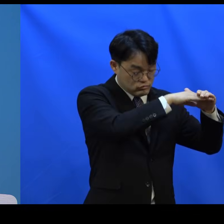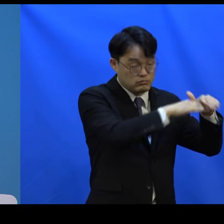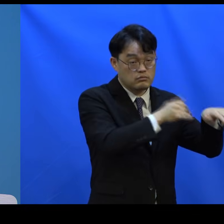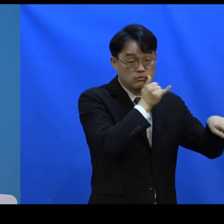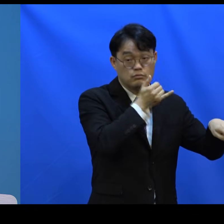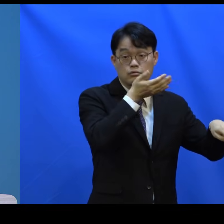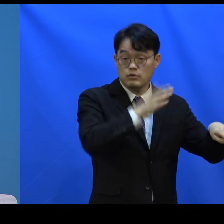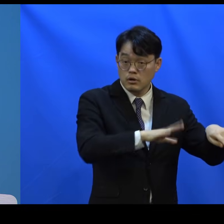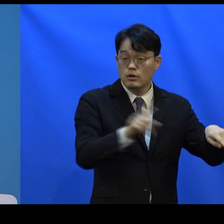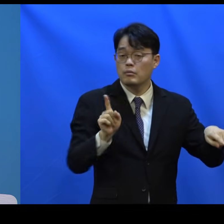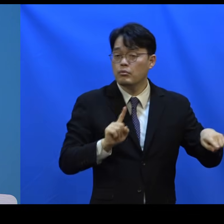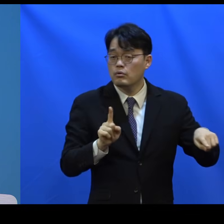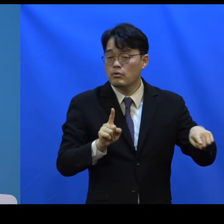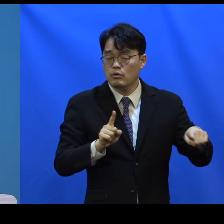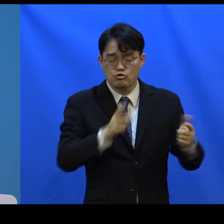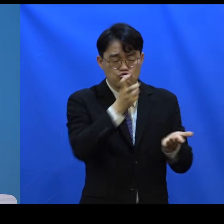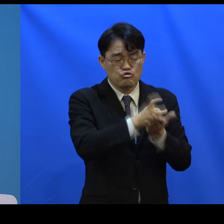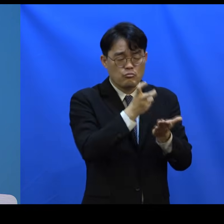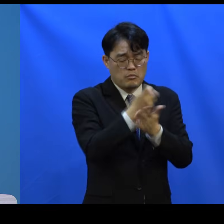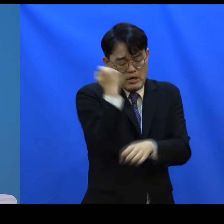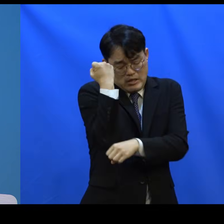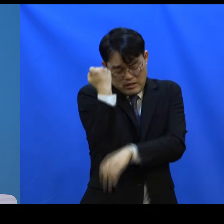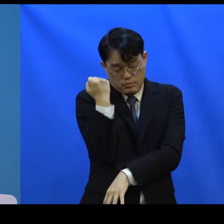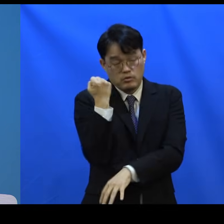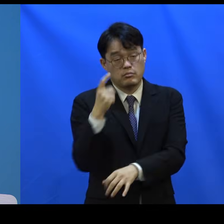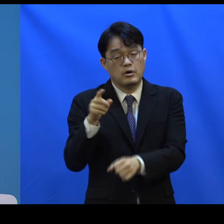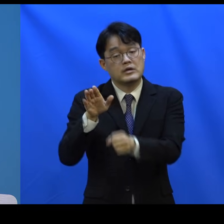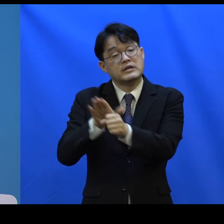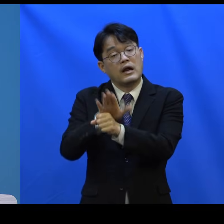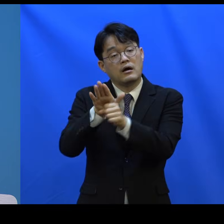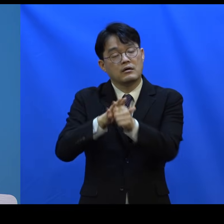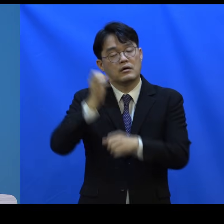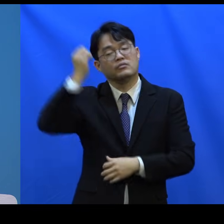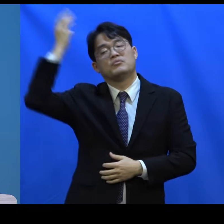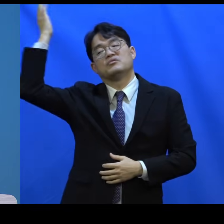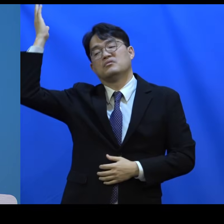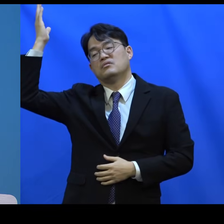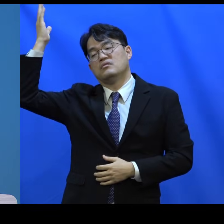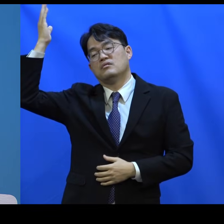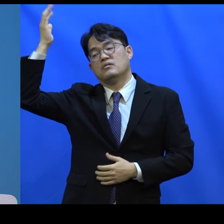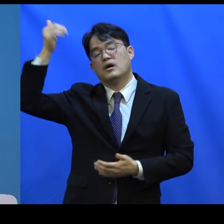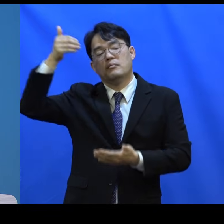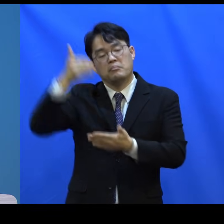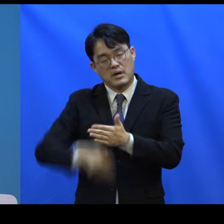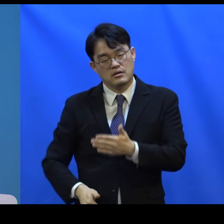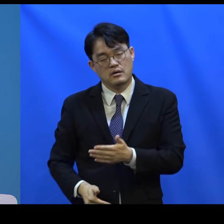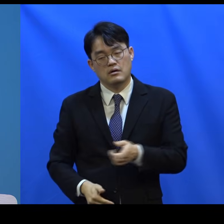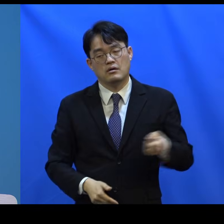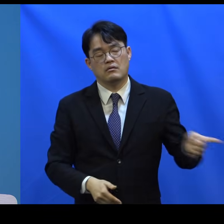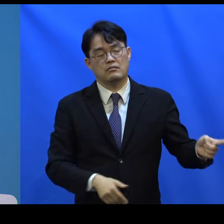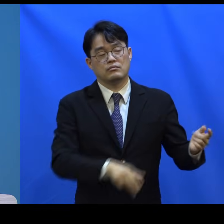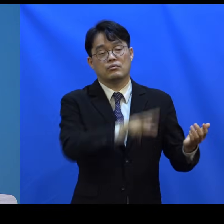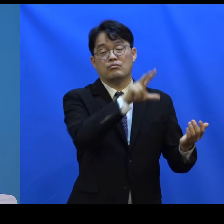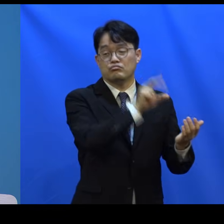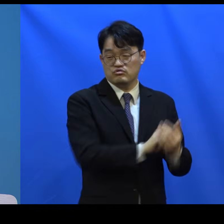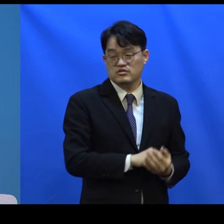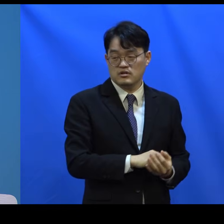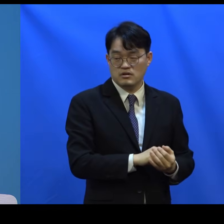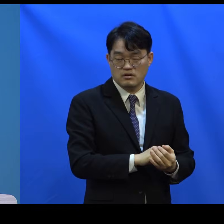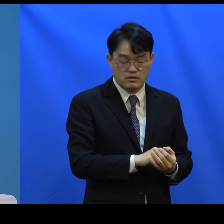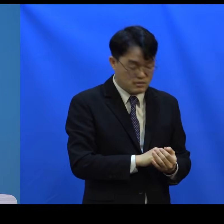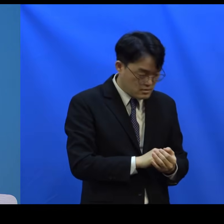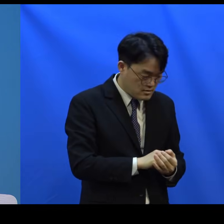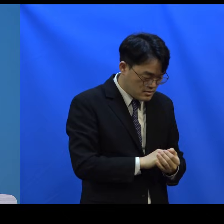뭐예요? 종교화됐다는 거예요. 외적인 행위로 덩수를 매기고 종교적 모범생을 만들고, 그죠?